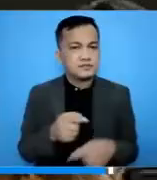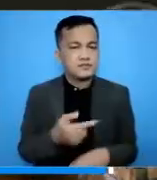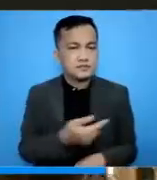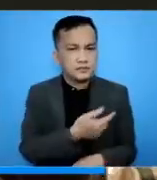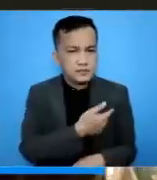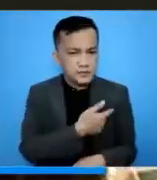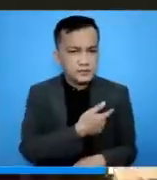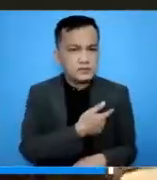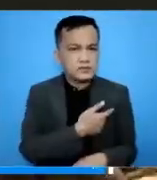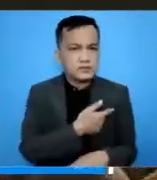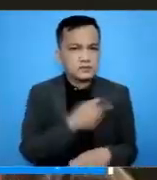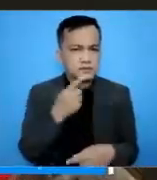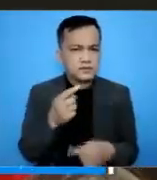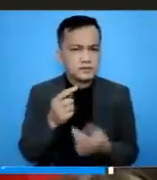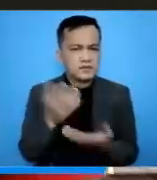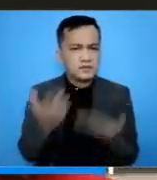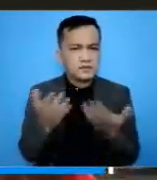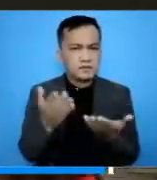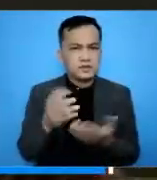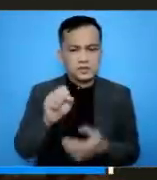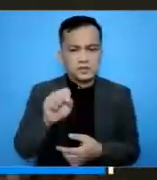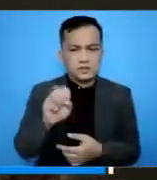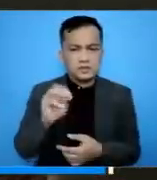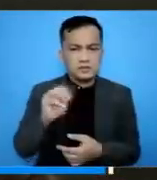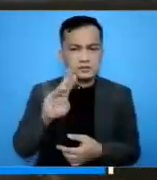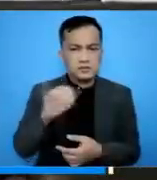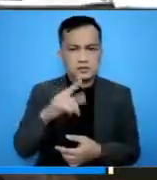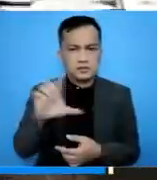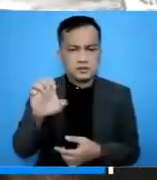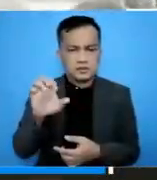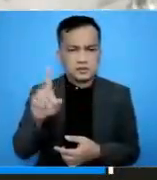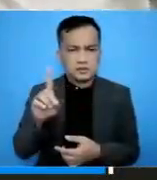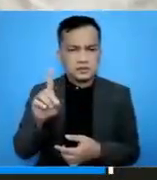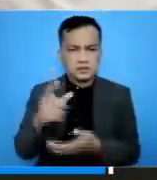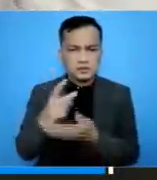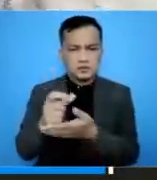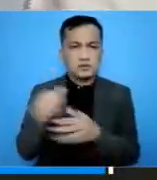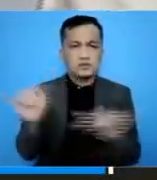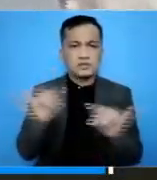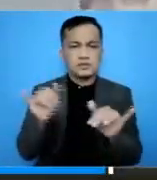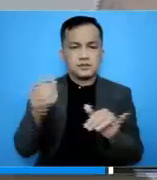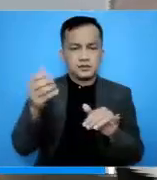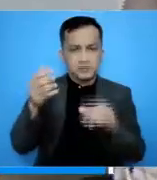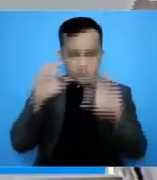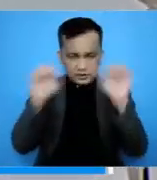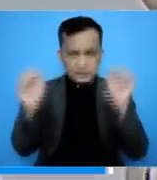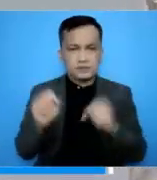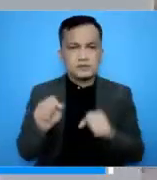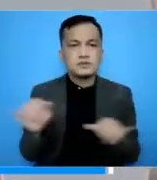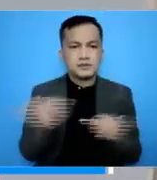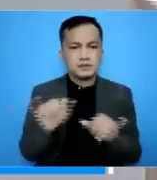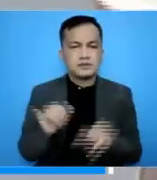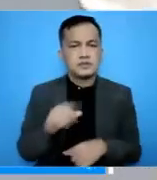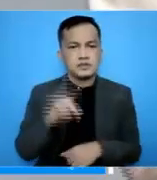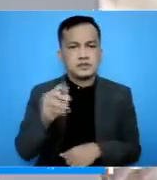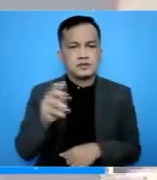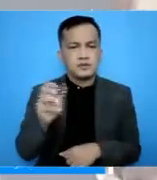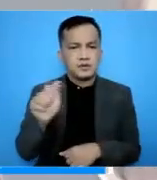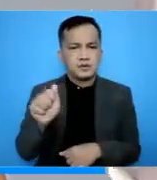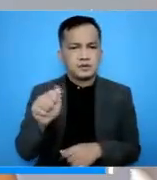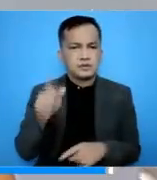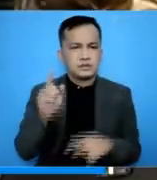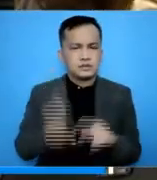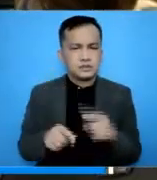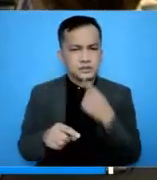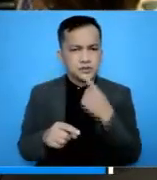smuggled Sinopharm vaccine sa itinurok noon sa Presidential Security Group last year. Hindi rin daw masabi ng FDA kung